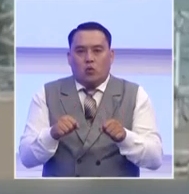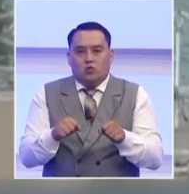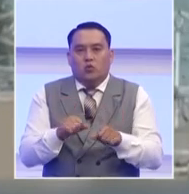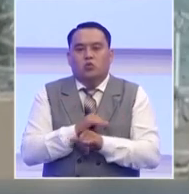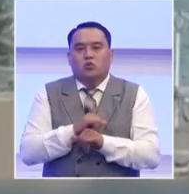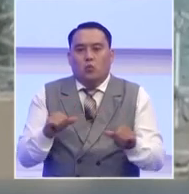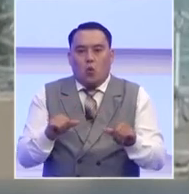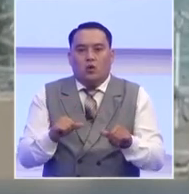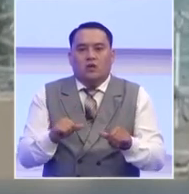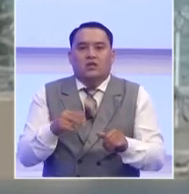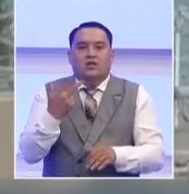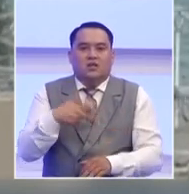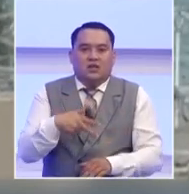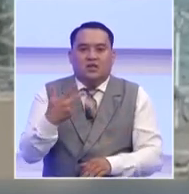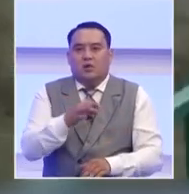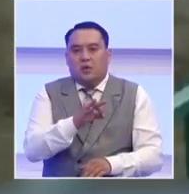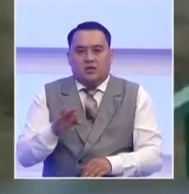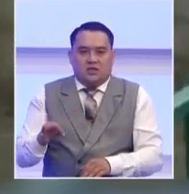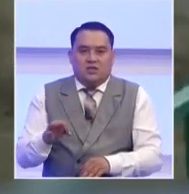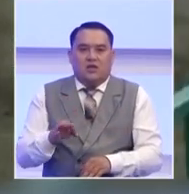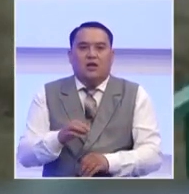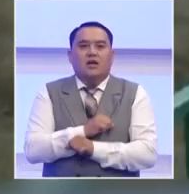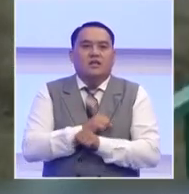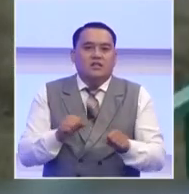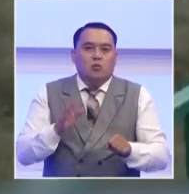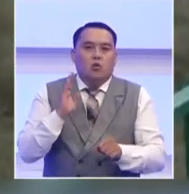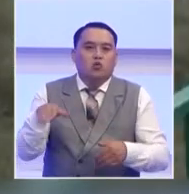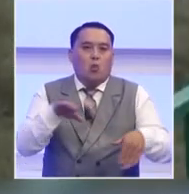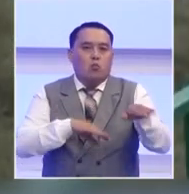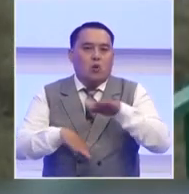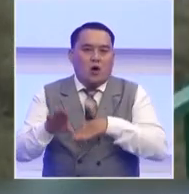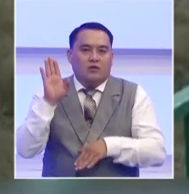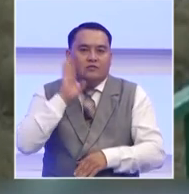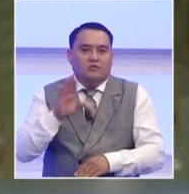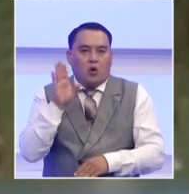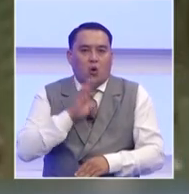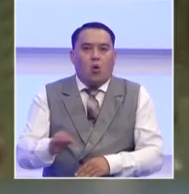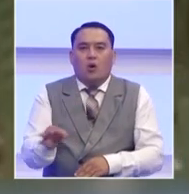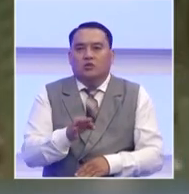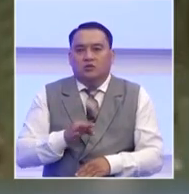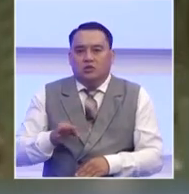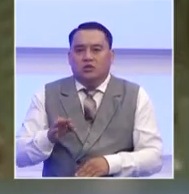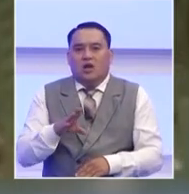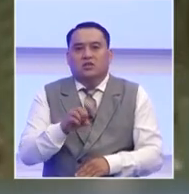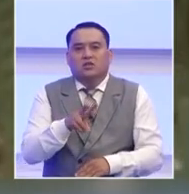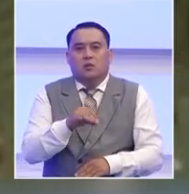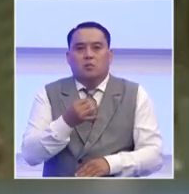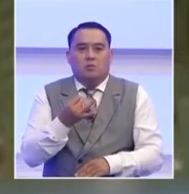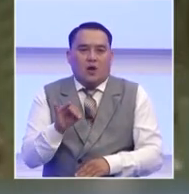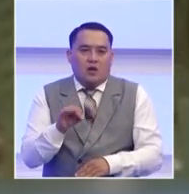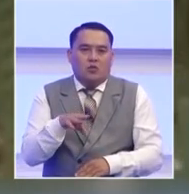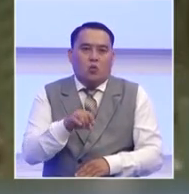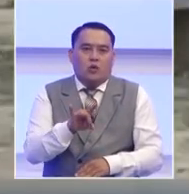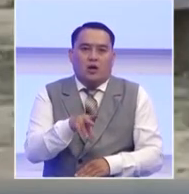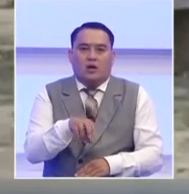превысил допустимый порог и составил 33%. Нельзя будет купаться на всех 4 озерах – Жасыбае, Сабындыколе,